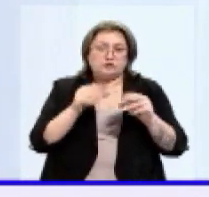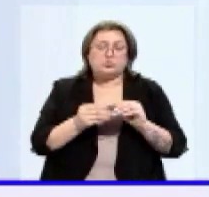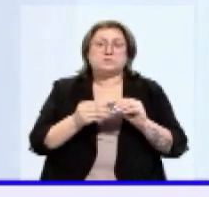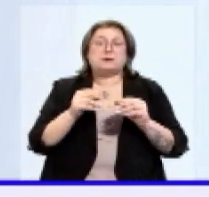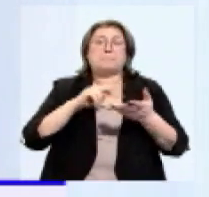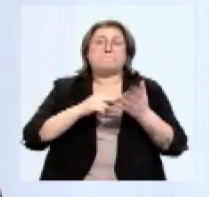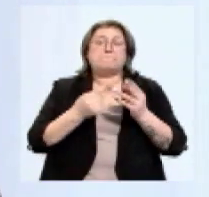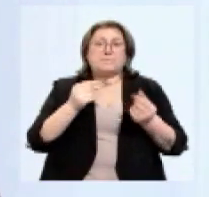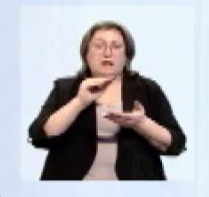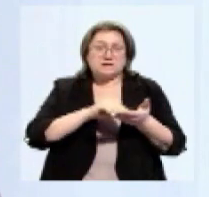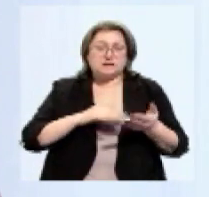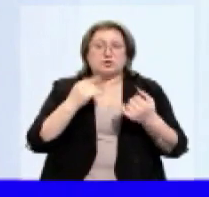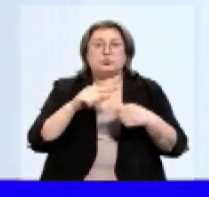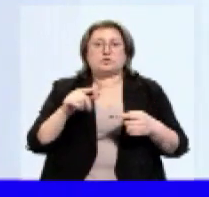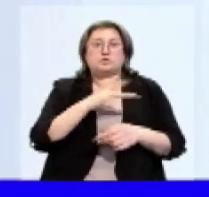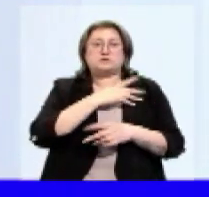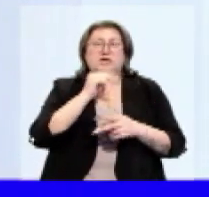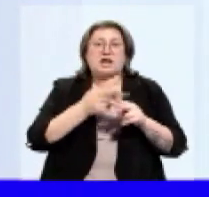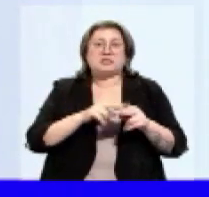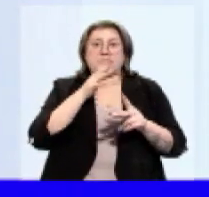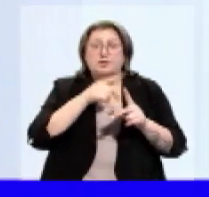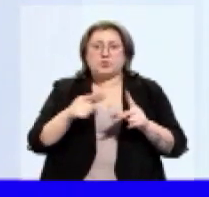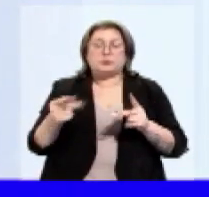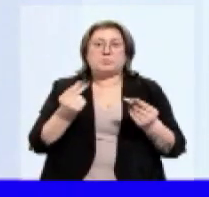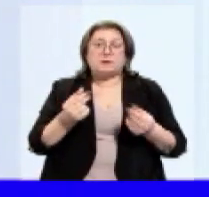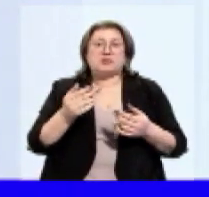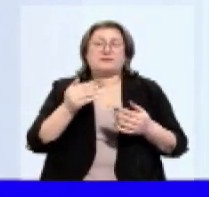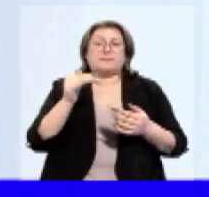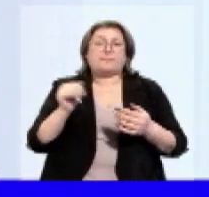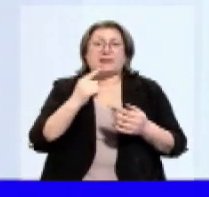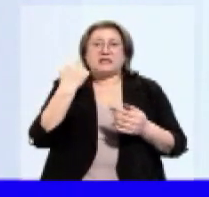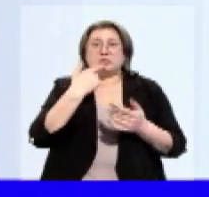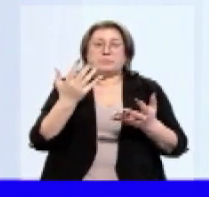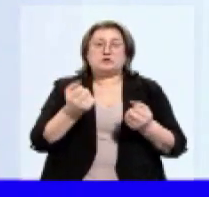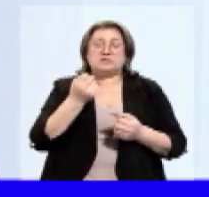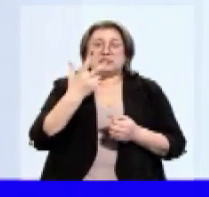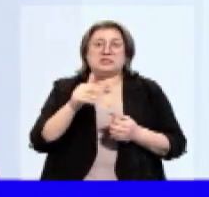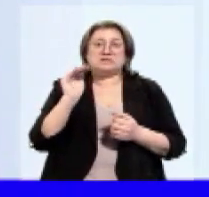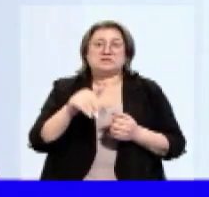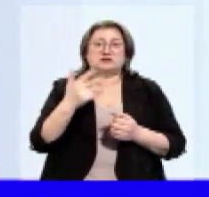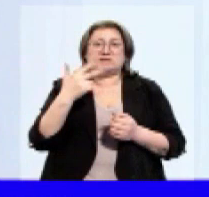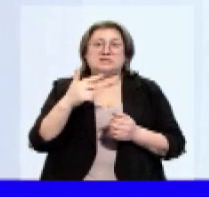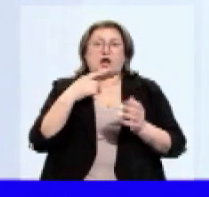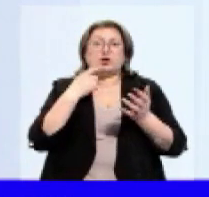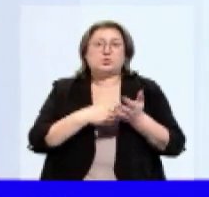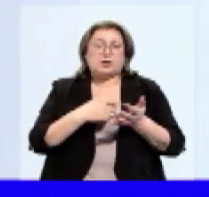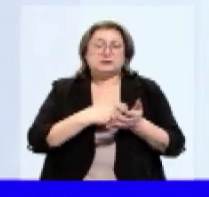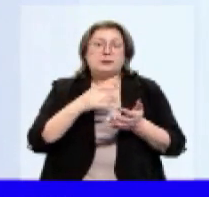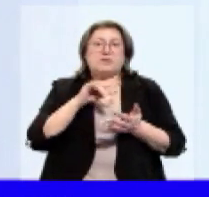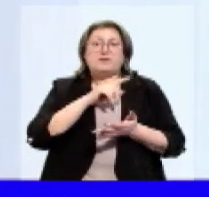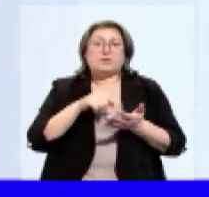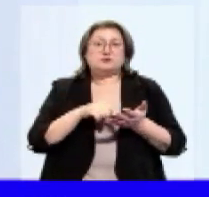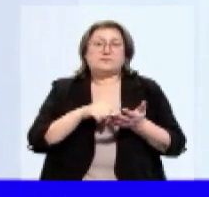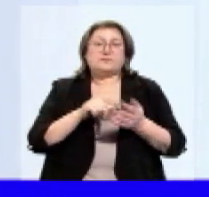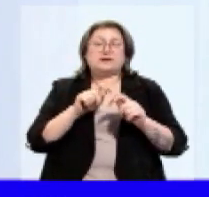разработка бизнес-планов и другие услуги. За этот же период предприниматели и физические лица получили 13 030 консультаций по